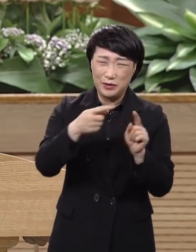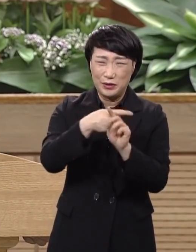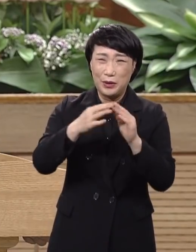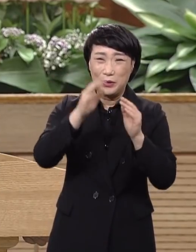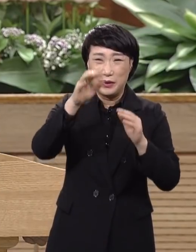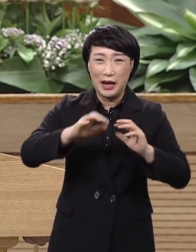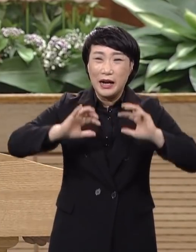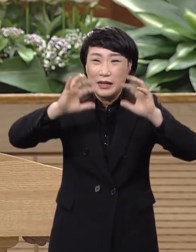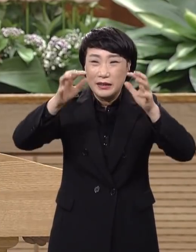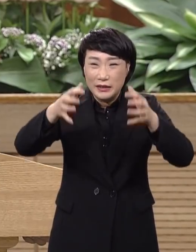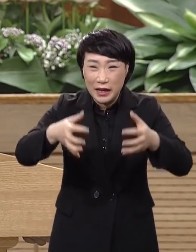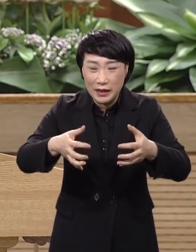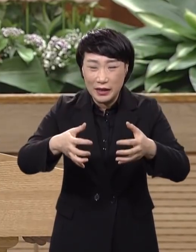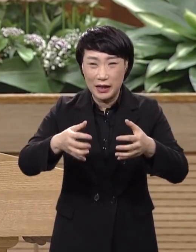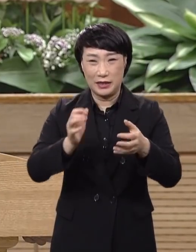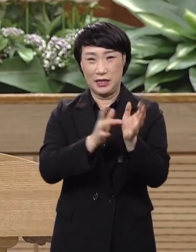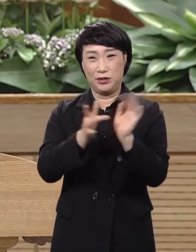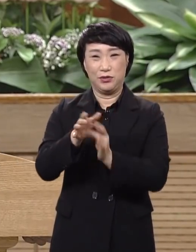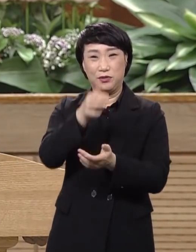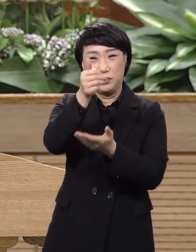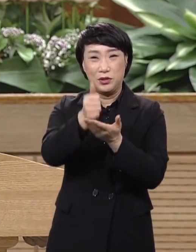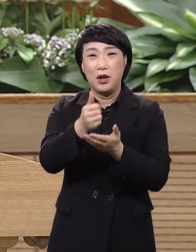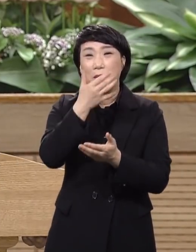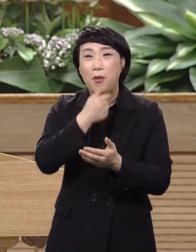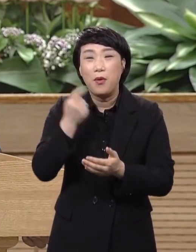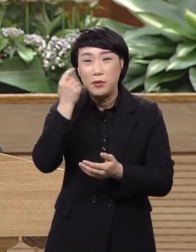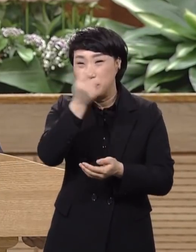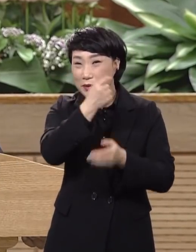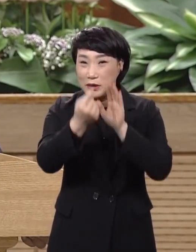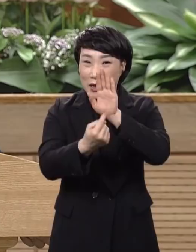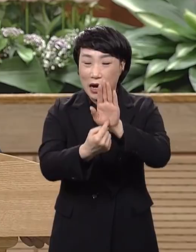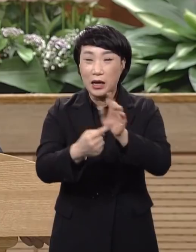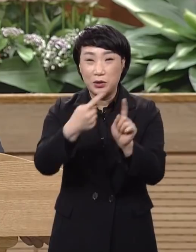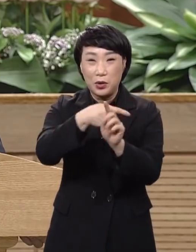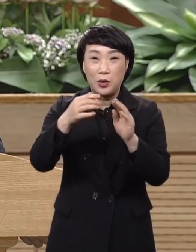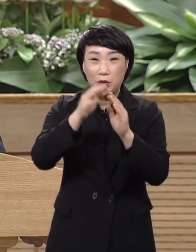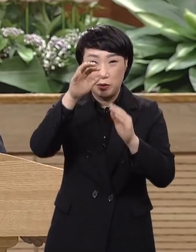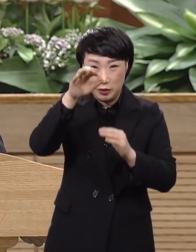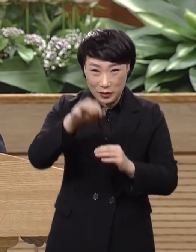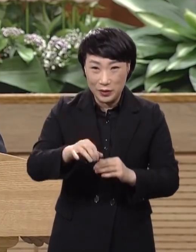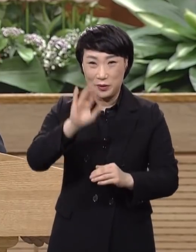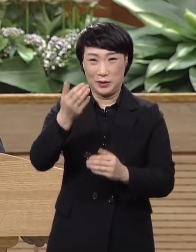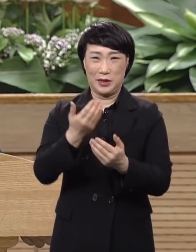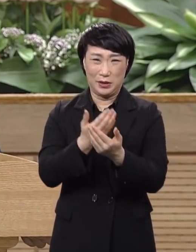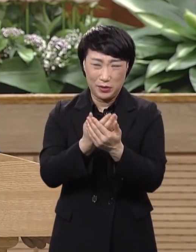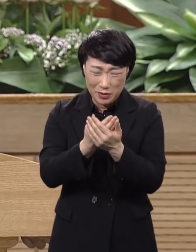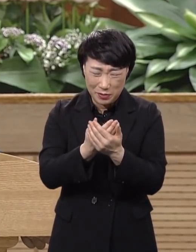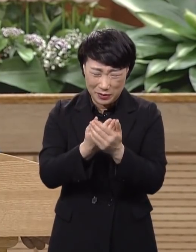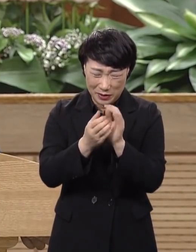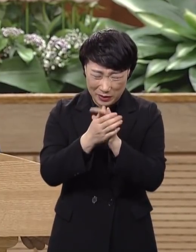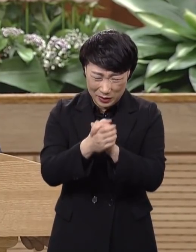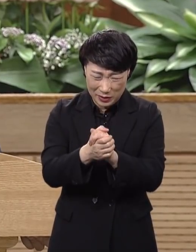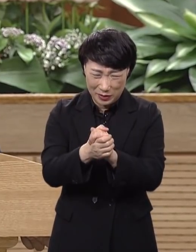전 세계에 예수 그리스도의 복음을 증거하는 교회가 되게 해주세요.